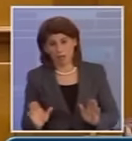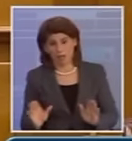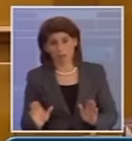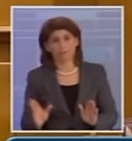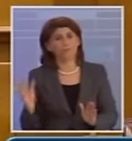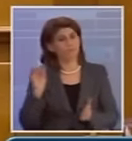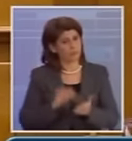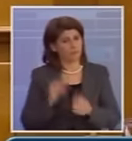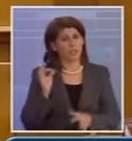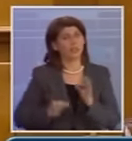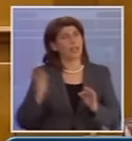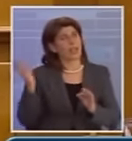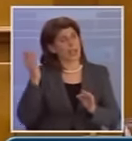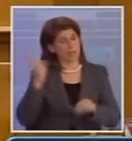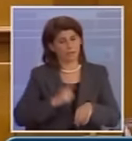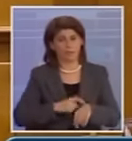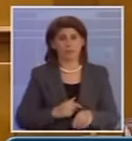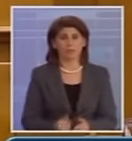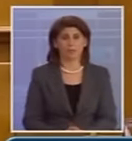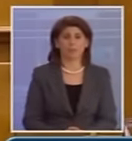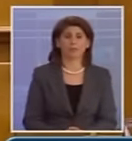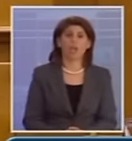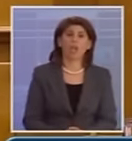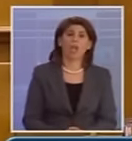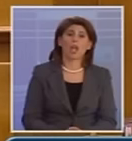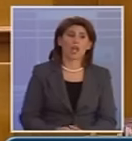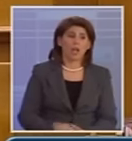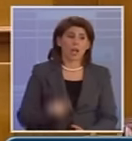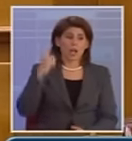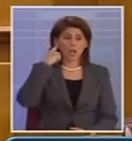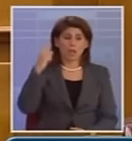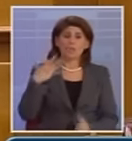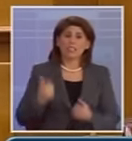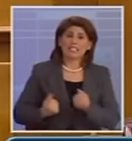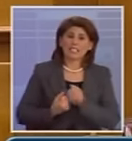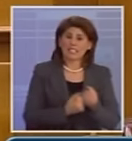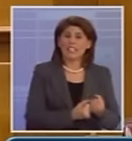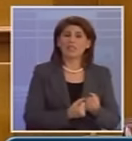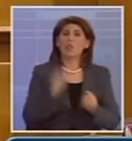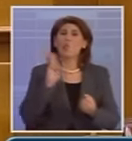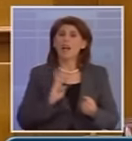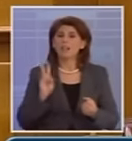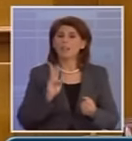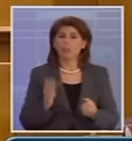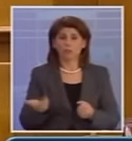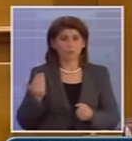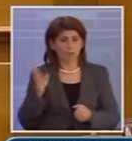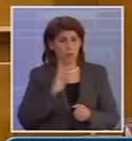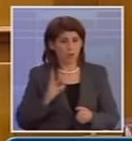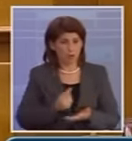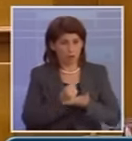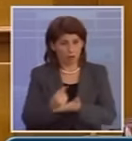Θα το ξανασυζητήσουμε κάποτε. Αλλά νομίζατε ότι πήρατε στήριξη από τη Ουάσιγκτον. Πριν όμως η Ουάσιγκτον δεν βάζει